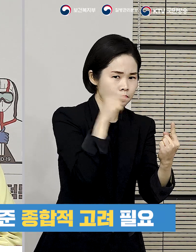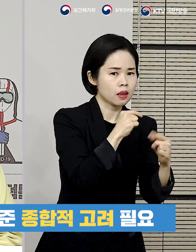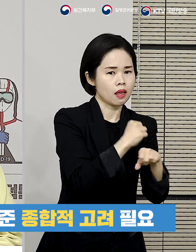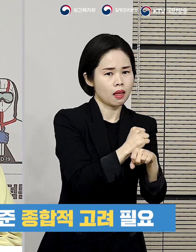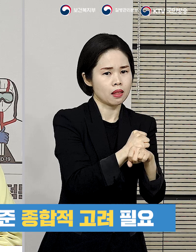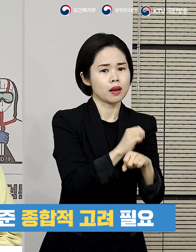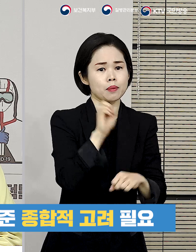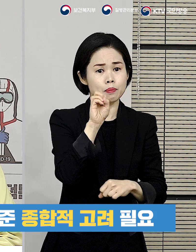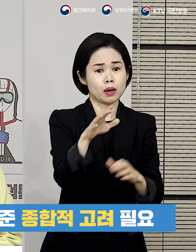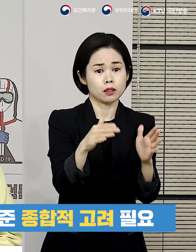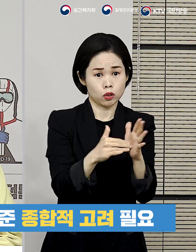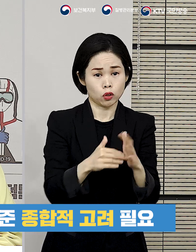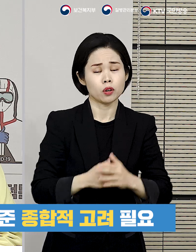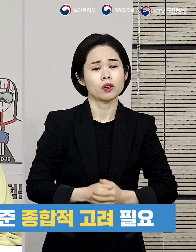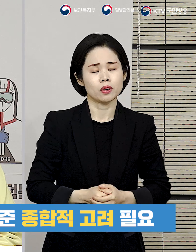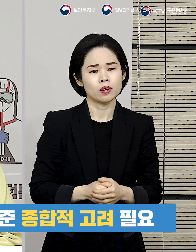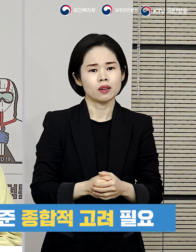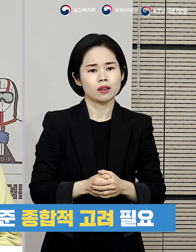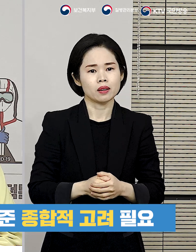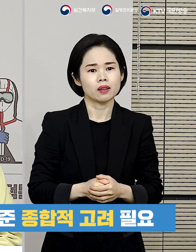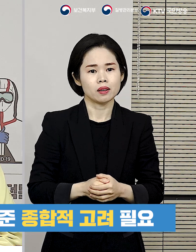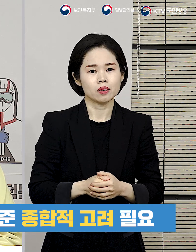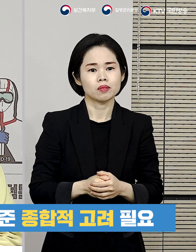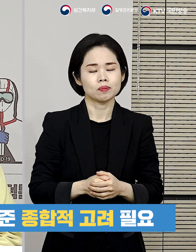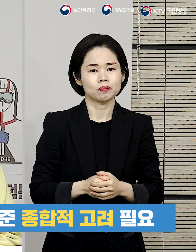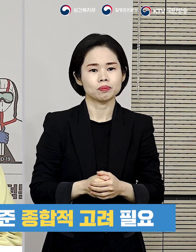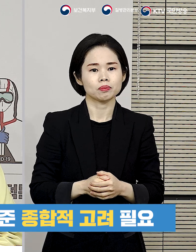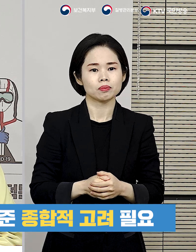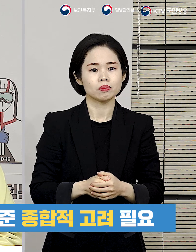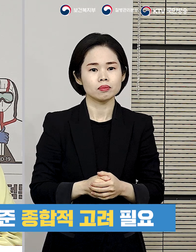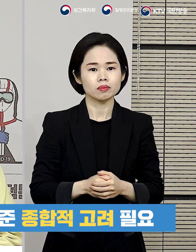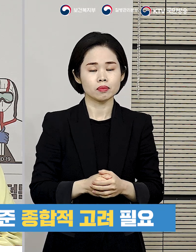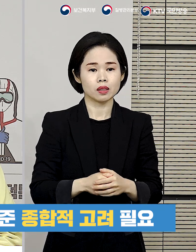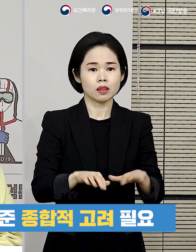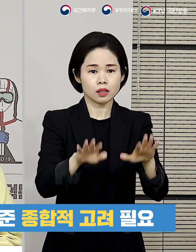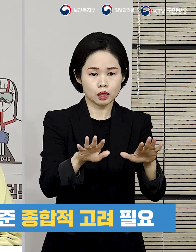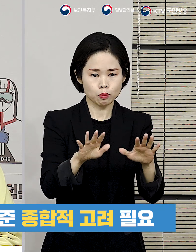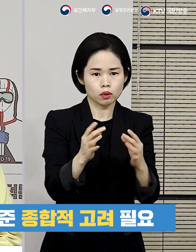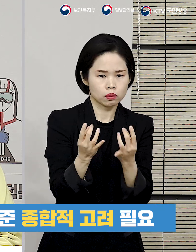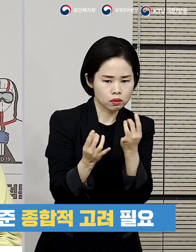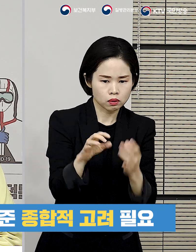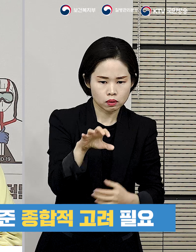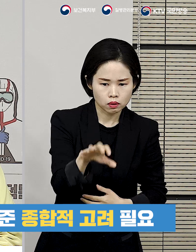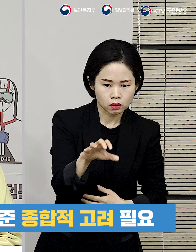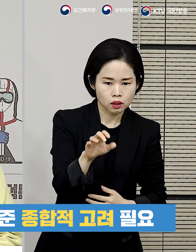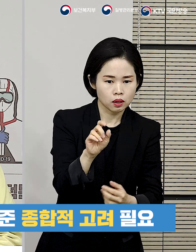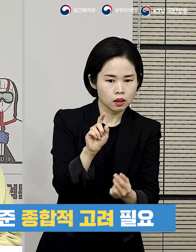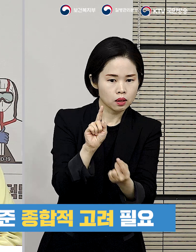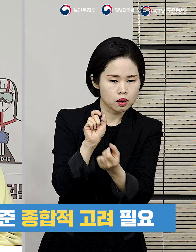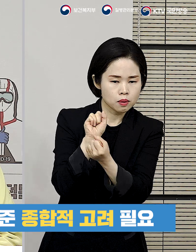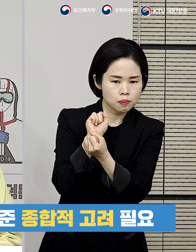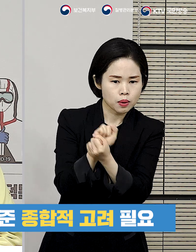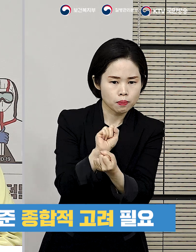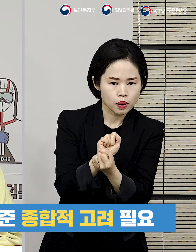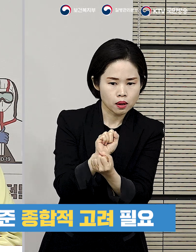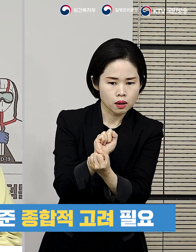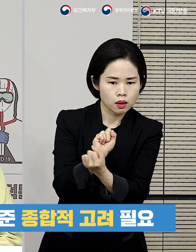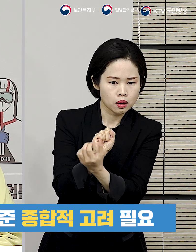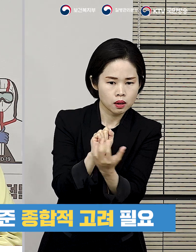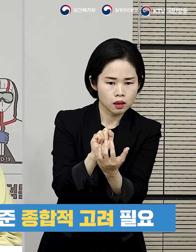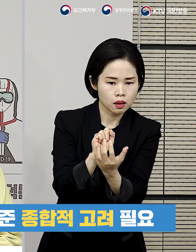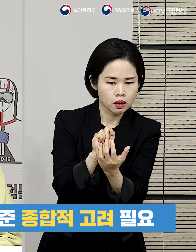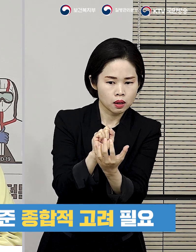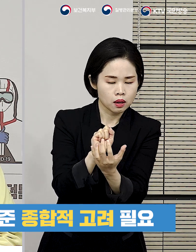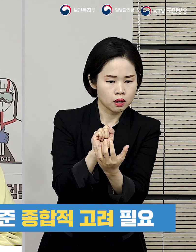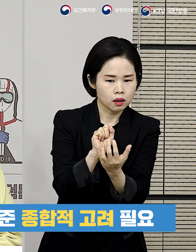있습니다. 따라서 그런 설명에 근거해서 이번에도 마찬가지로 산발적인 집단 감염을 저희가 계속 통제하려고 노력을 하고